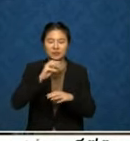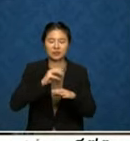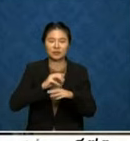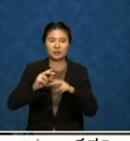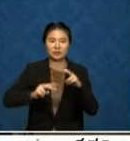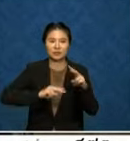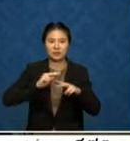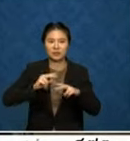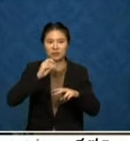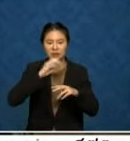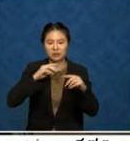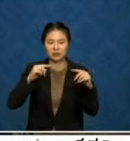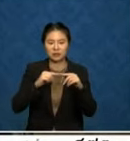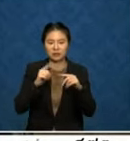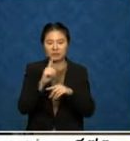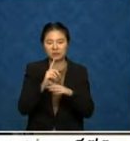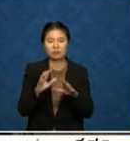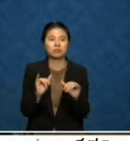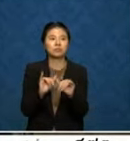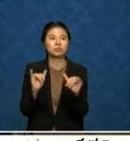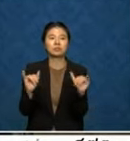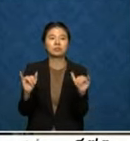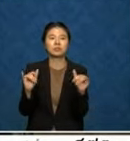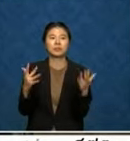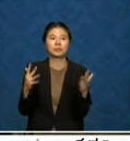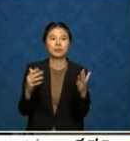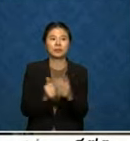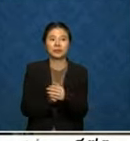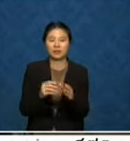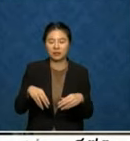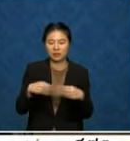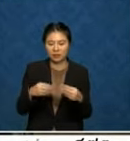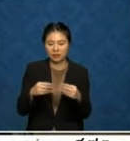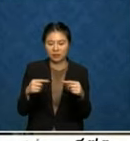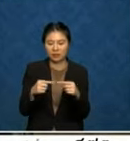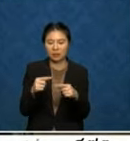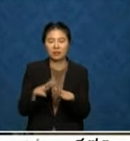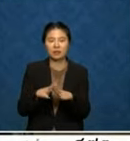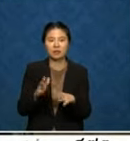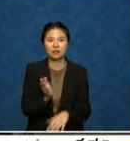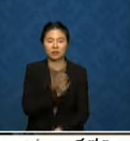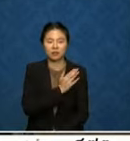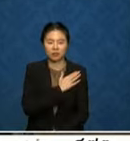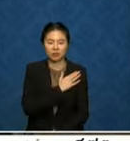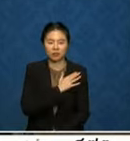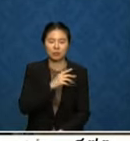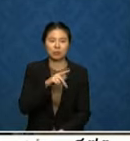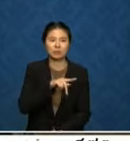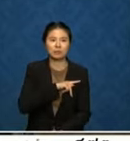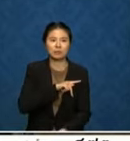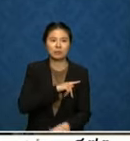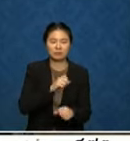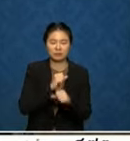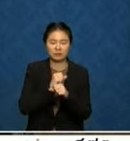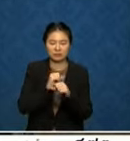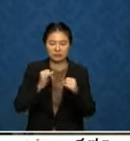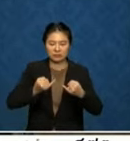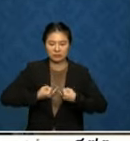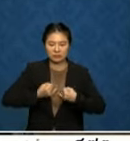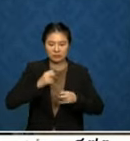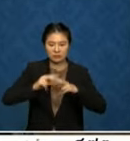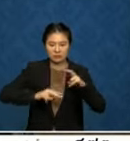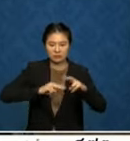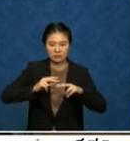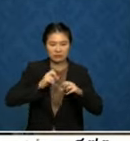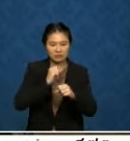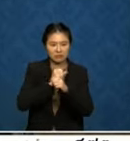นาก็ยืนยันว่าไม่ได้นิ่งนอนใจนะคะมอบหมายให้สำนักงานพระพุทธศาสนาแห่งชาติเป็นเจ้าภาพในการดูว่าข้อเท็จจริ